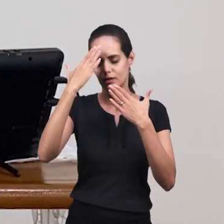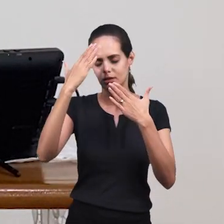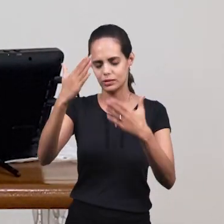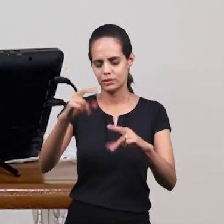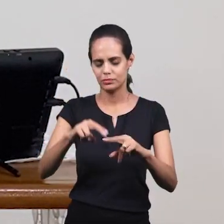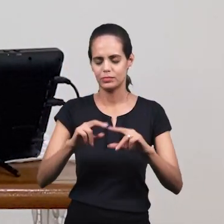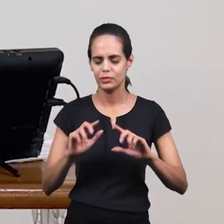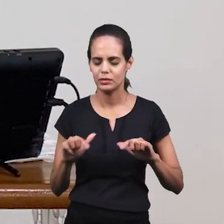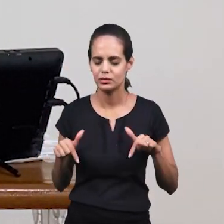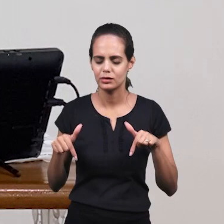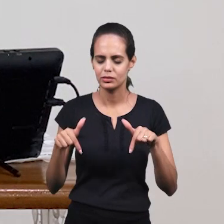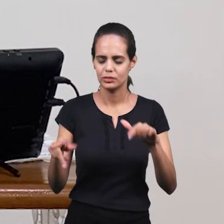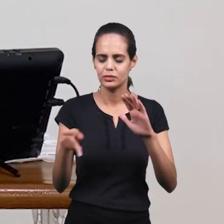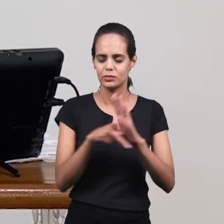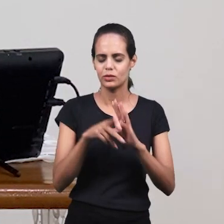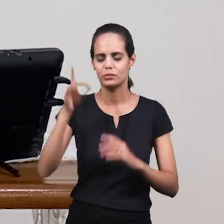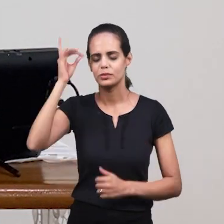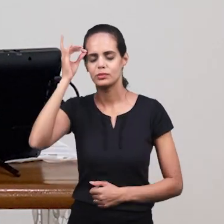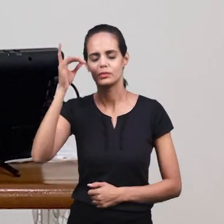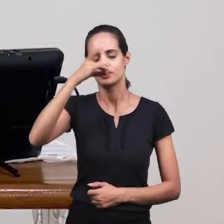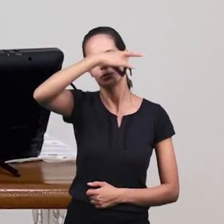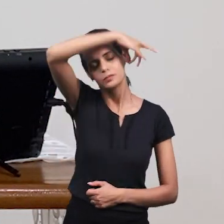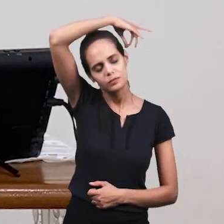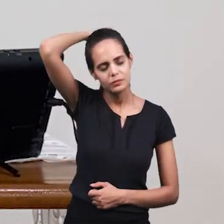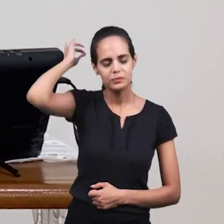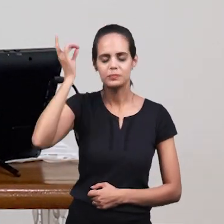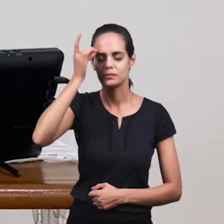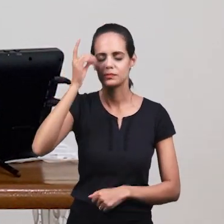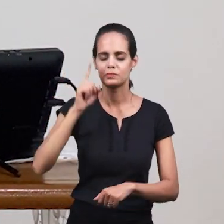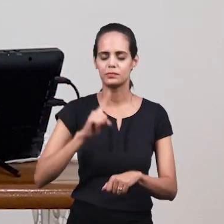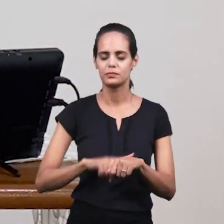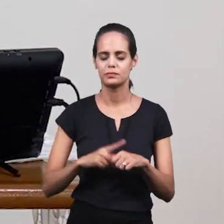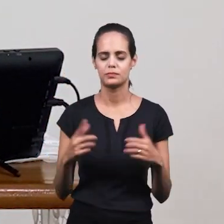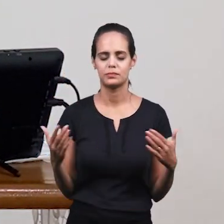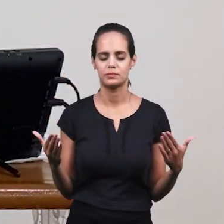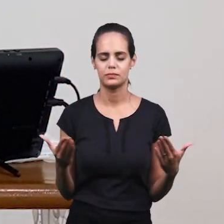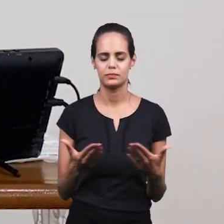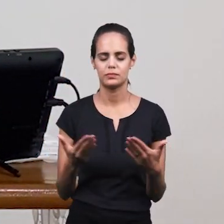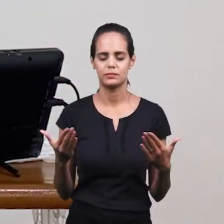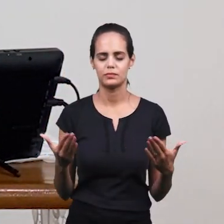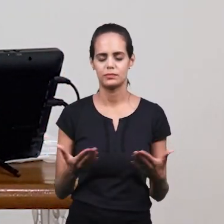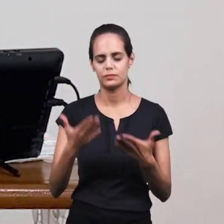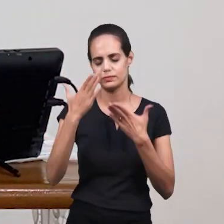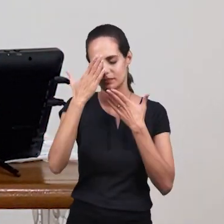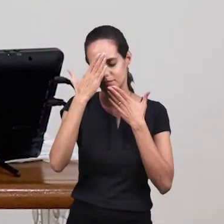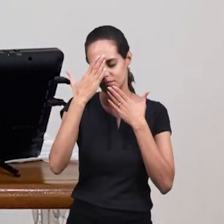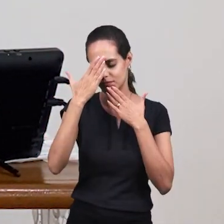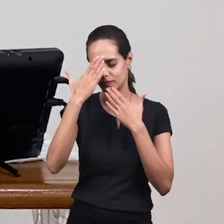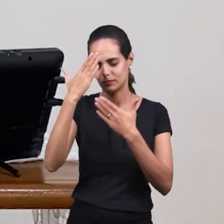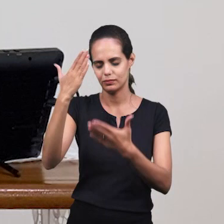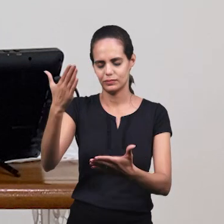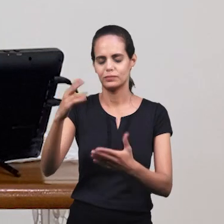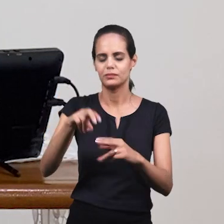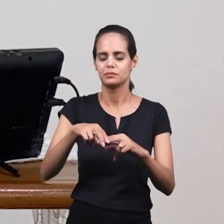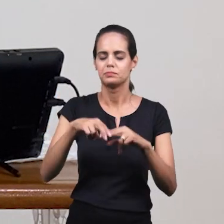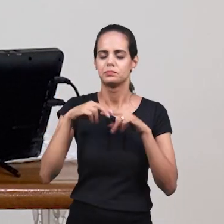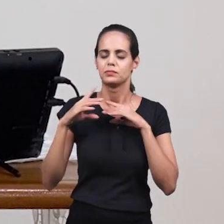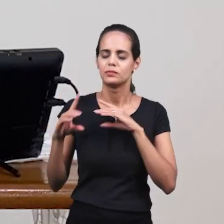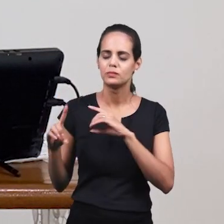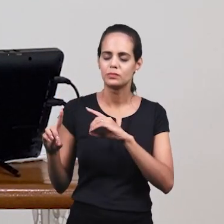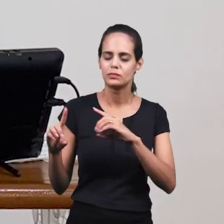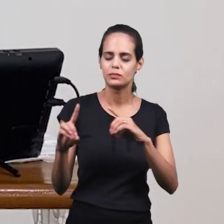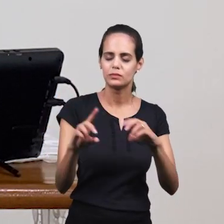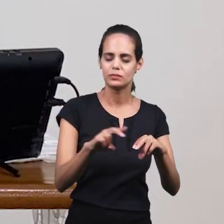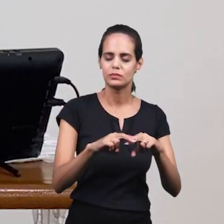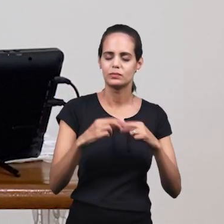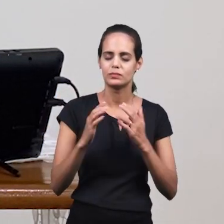de ton Saint-Esprit dans cette dernière heure. Nous adorons au Seigneur pour la doctrine, pour la parole